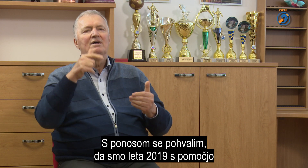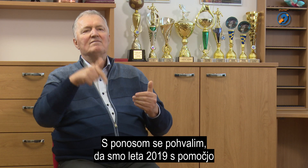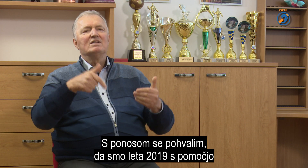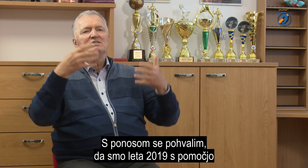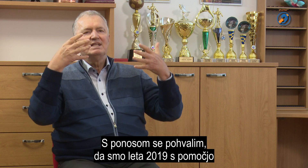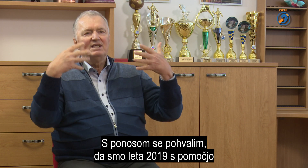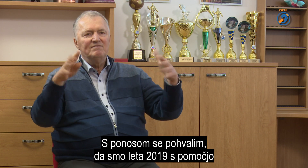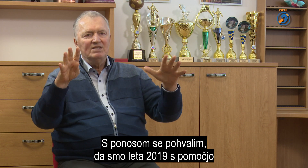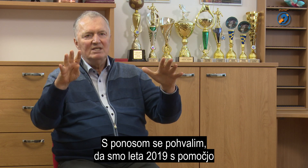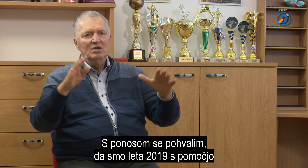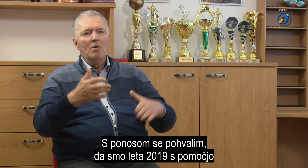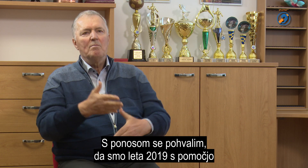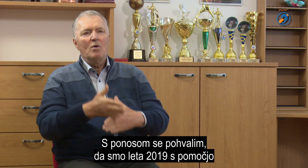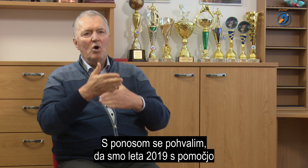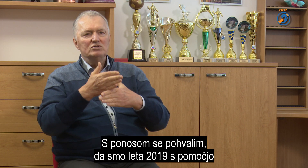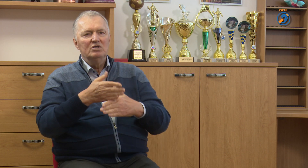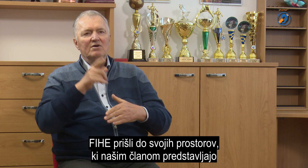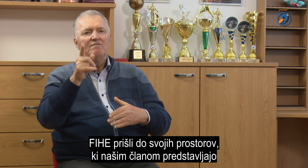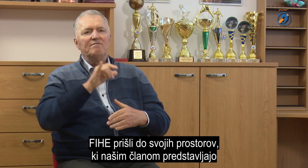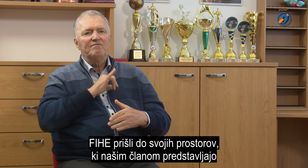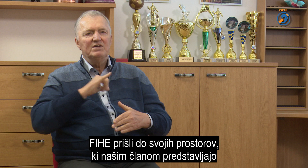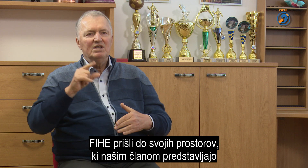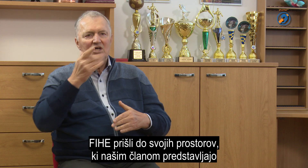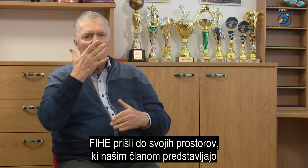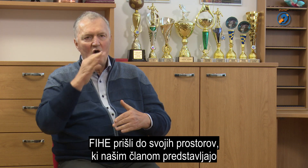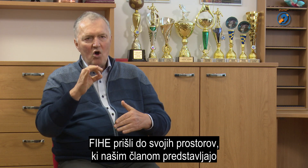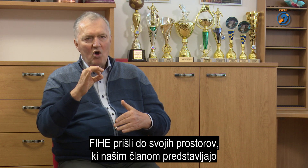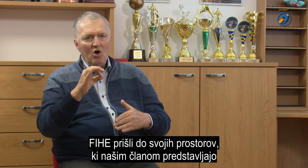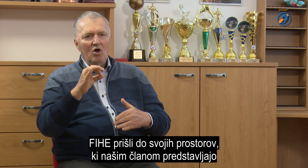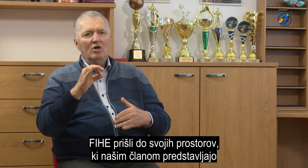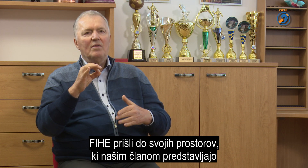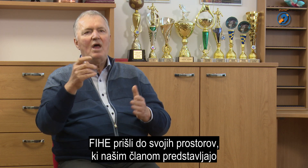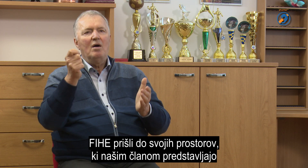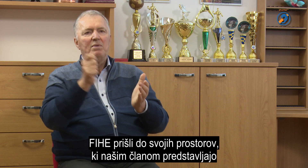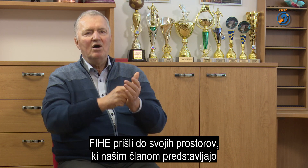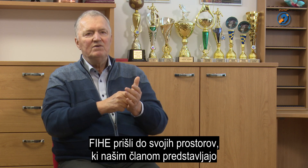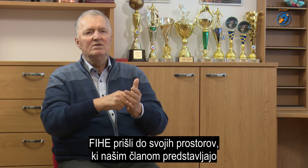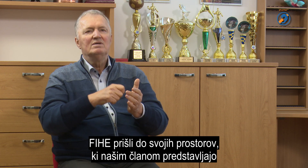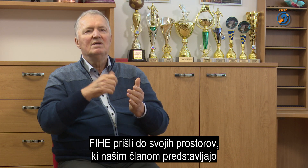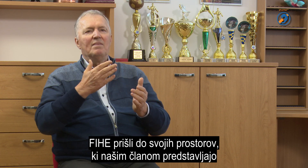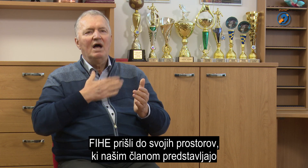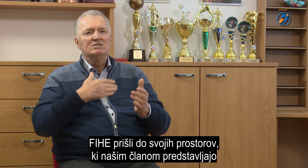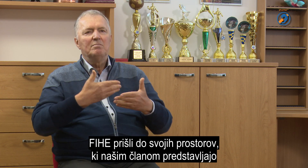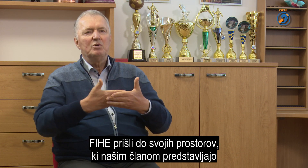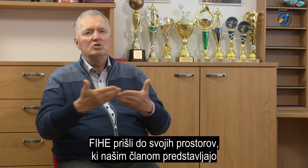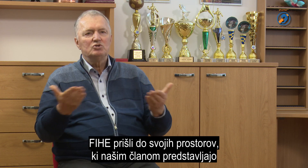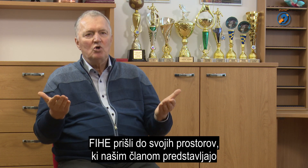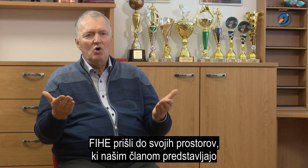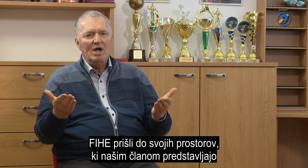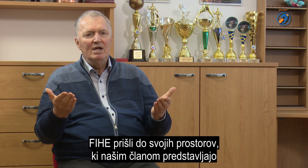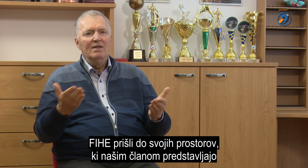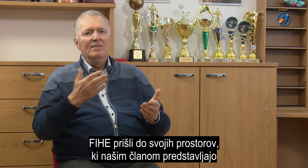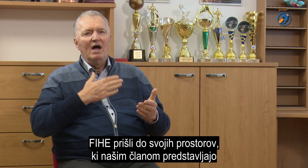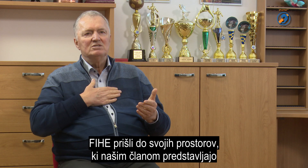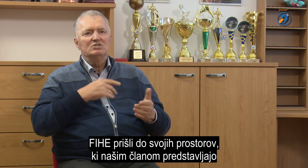2019 s pomočjo fundacije FIHO prišli do svojih prostorov,